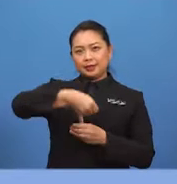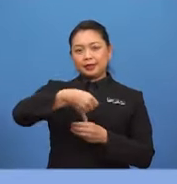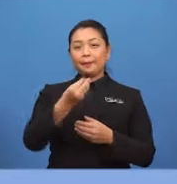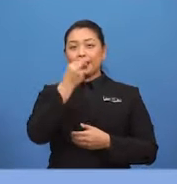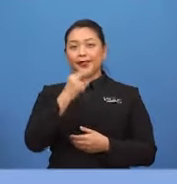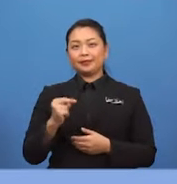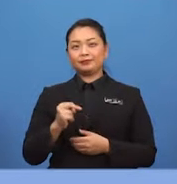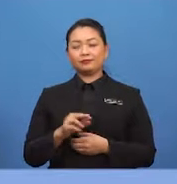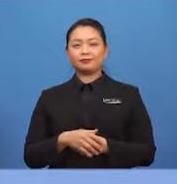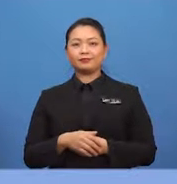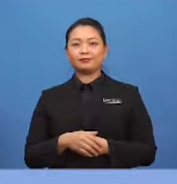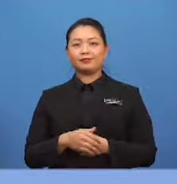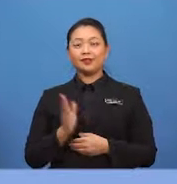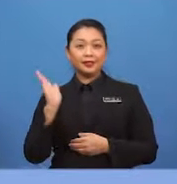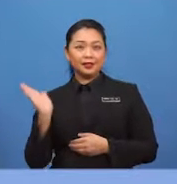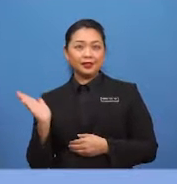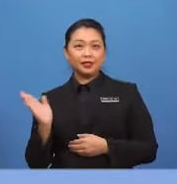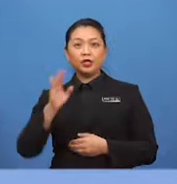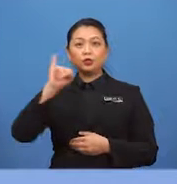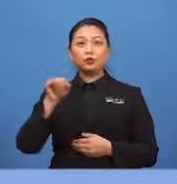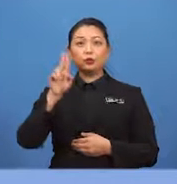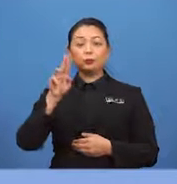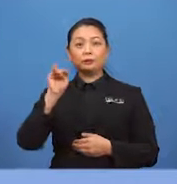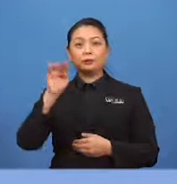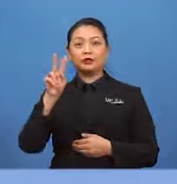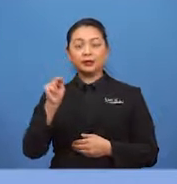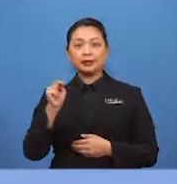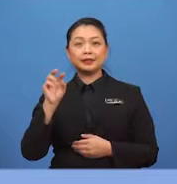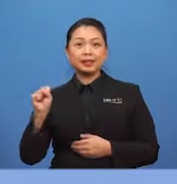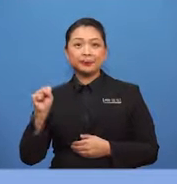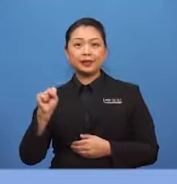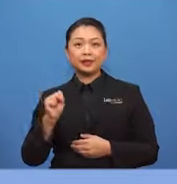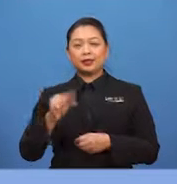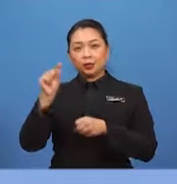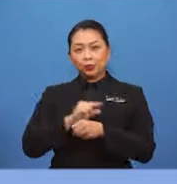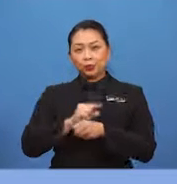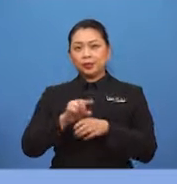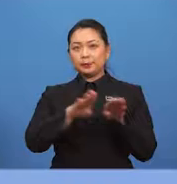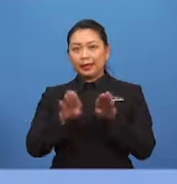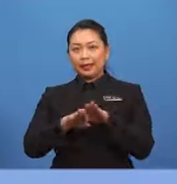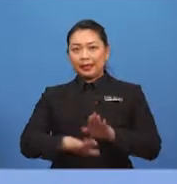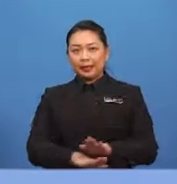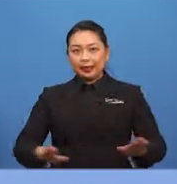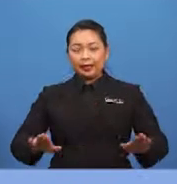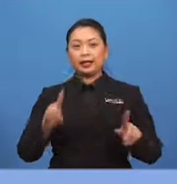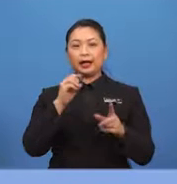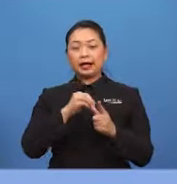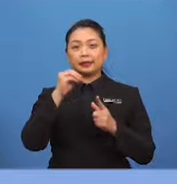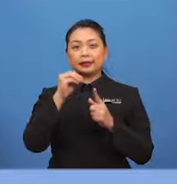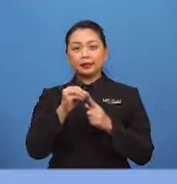makanan. Ini pula jubin seramik. Jubin ini juga digunakan sebagai